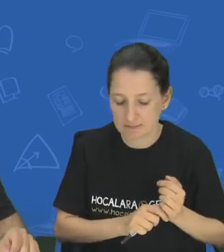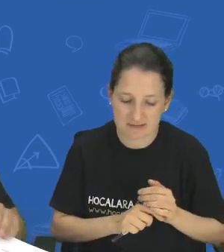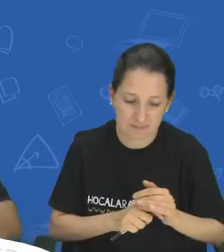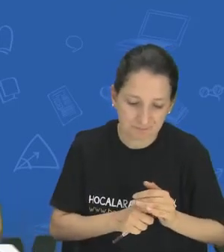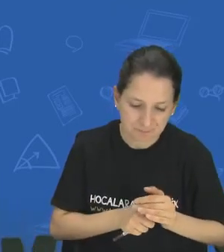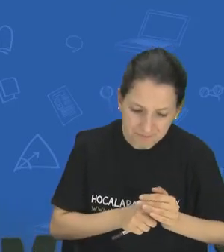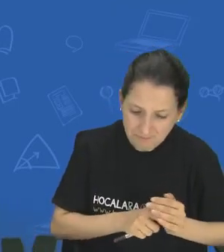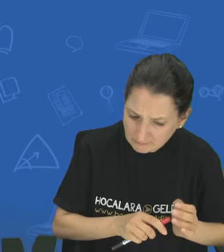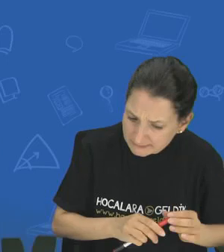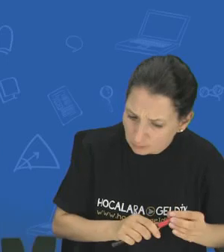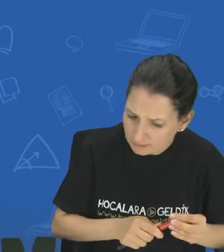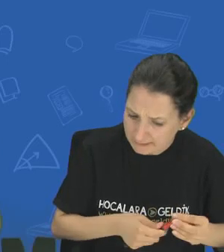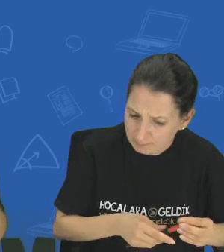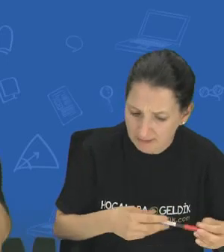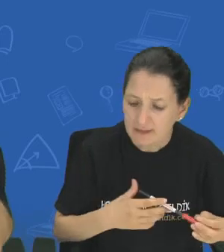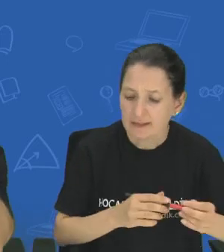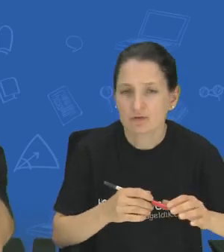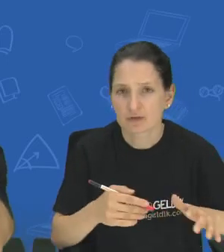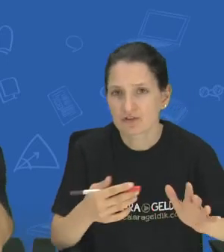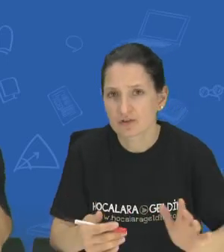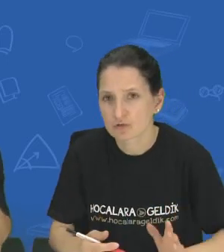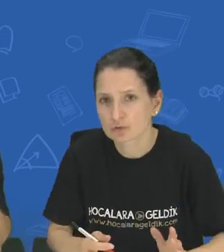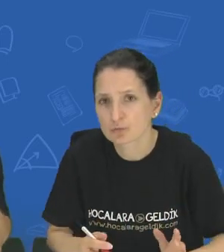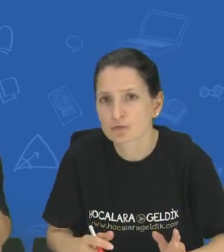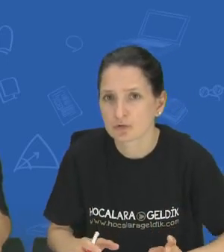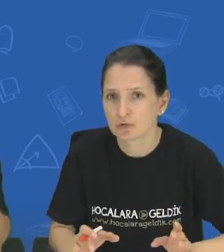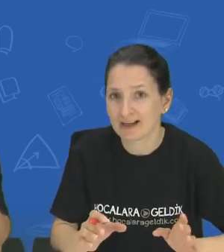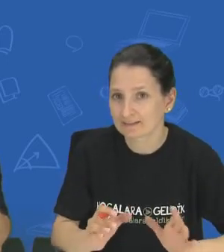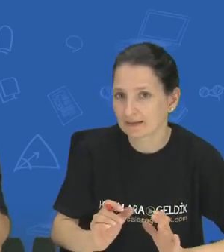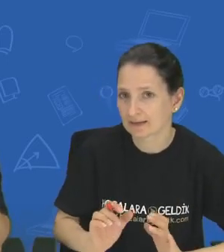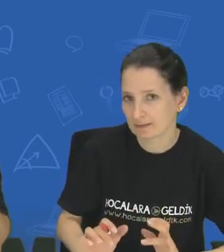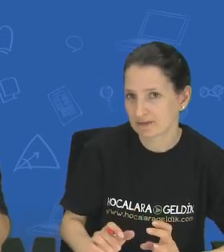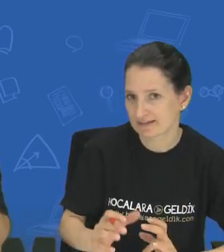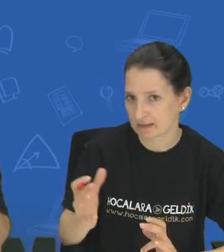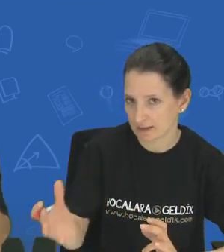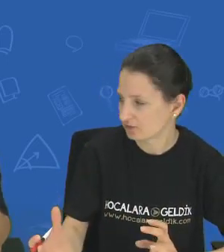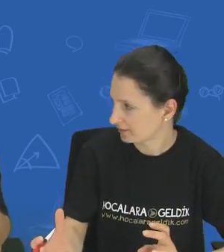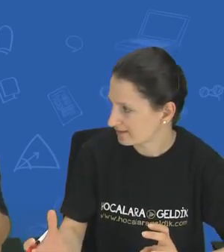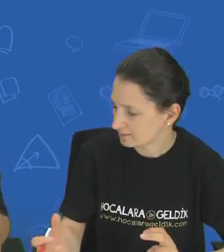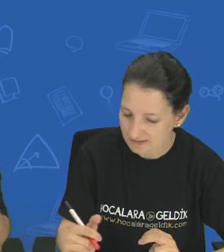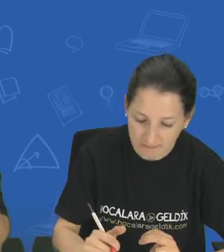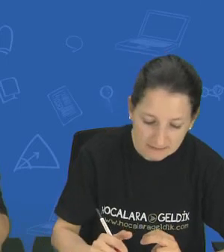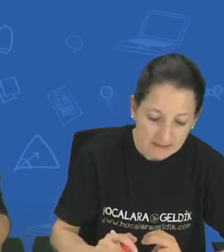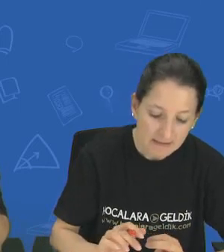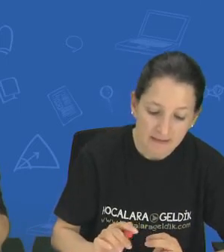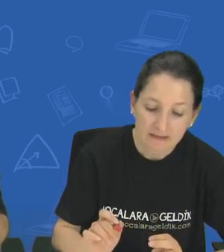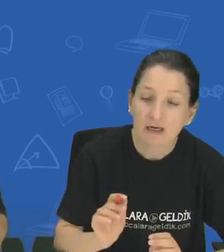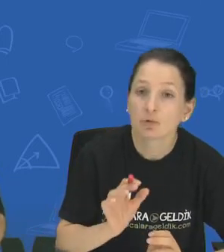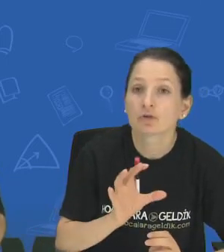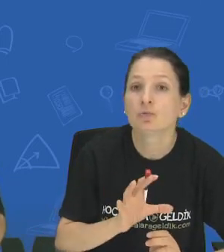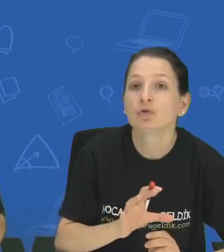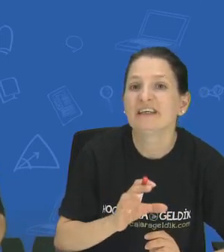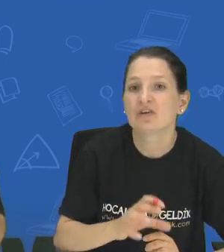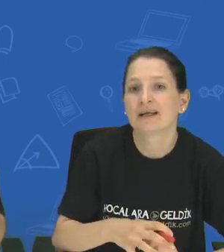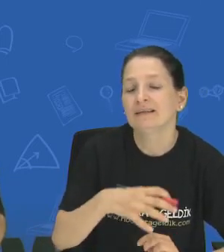daldır diyebiliriz. İki, organik kimya. En çok haşır neşir olduğumuz alt dallardan birisi. Ayrıca dersimizde var.